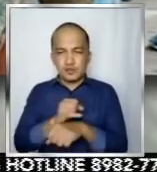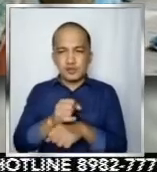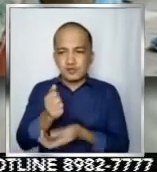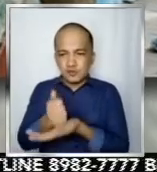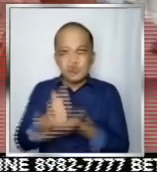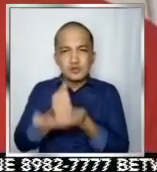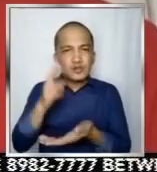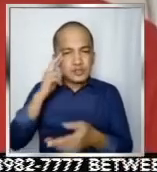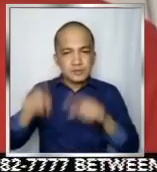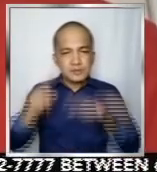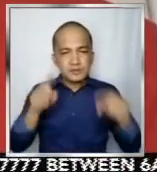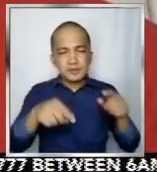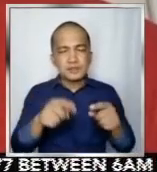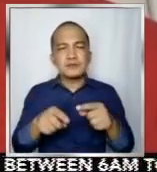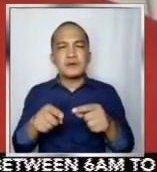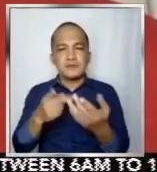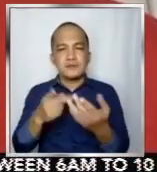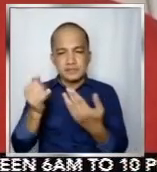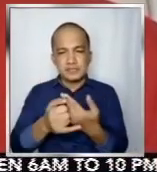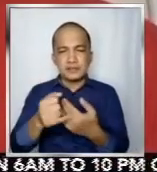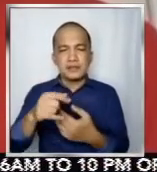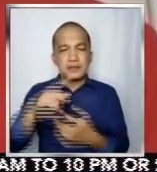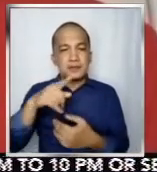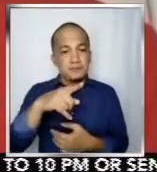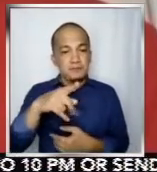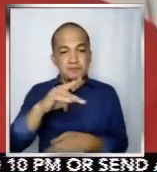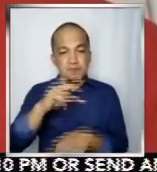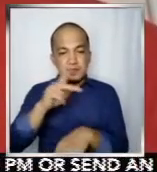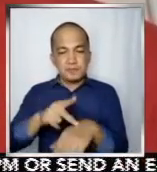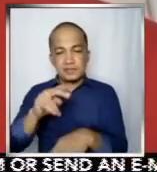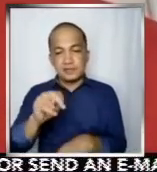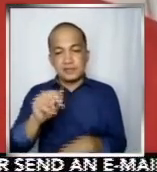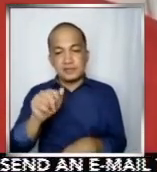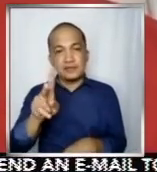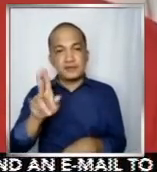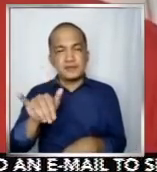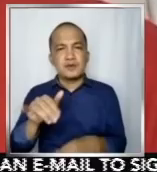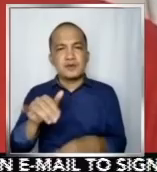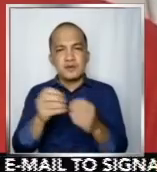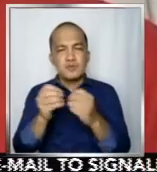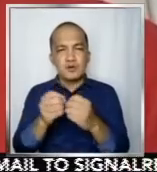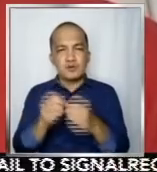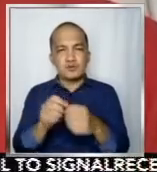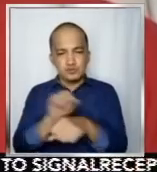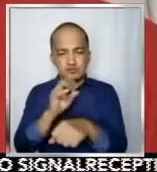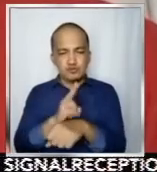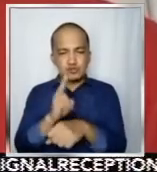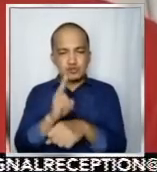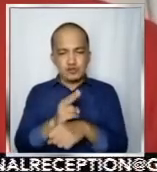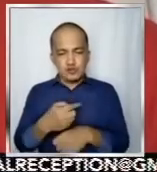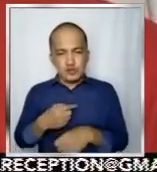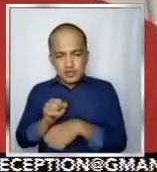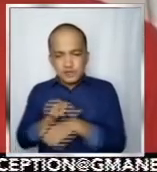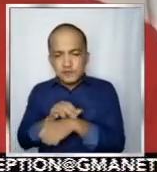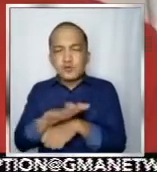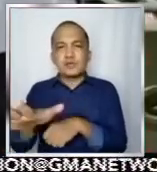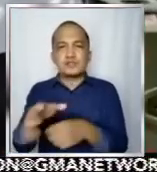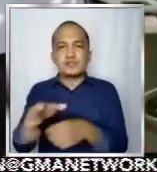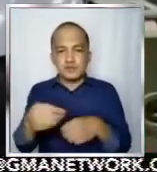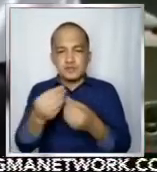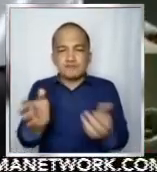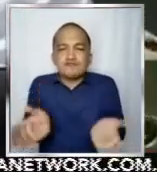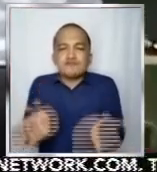Philippine Navy. It's more of being there and using your influence para makapagbigay ng pag-asa sa mga kababayan natin.